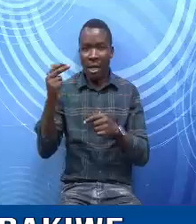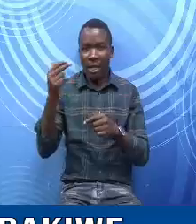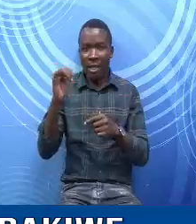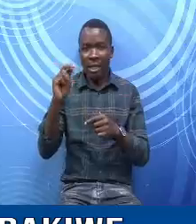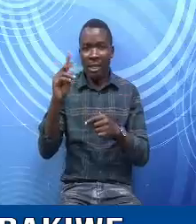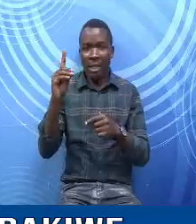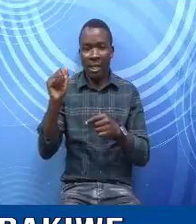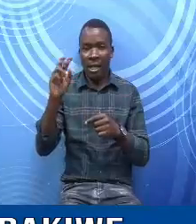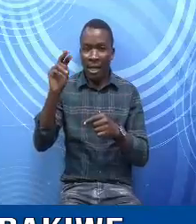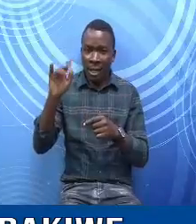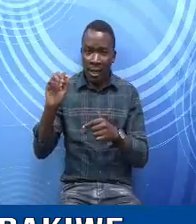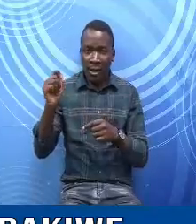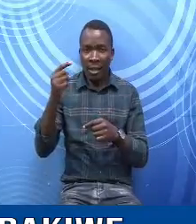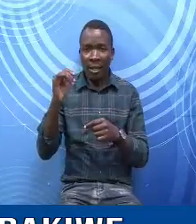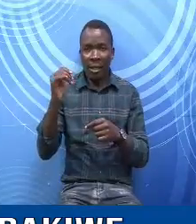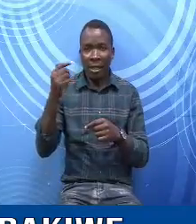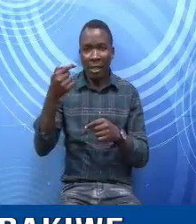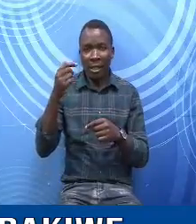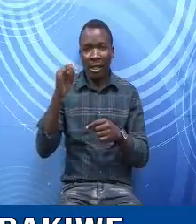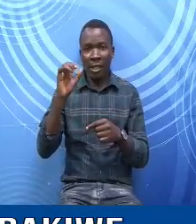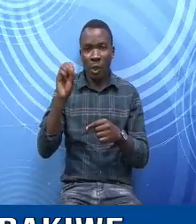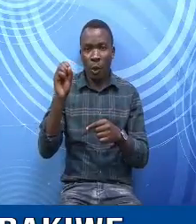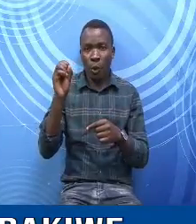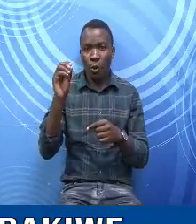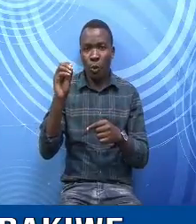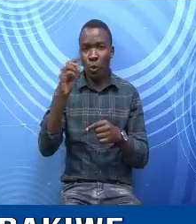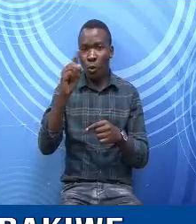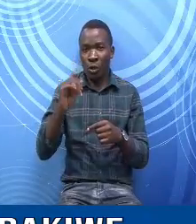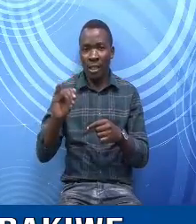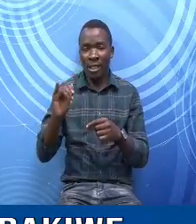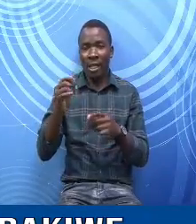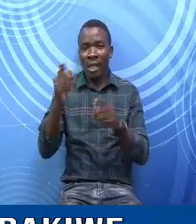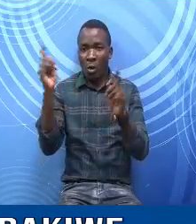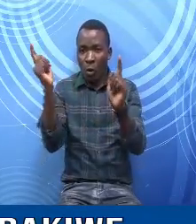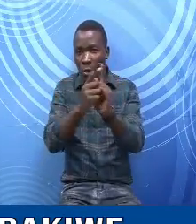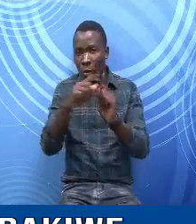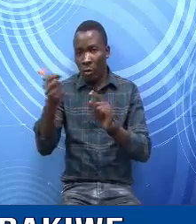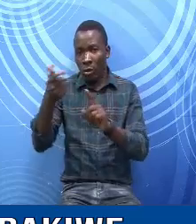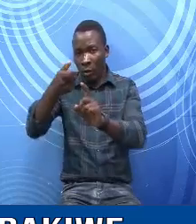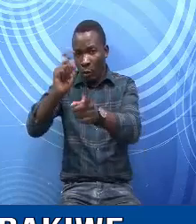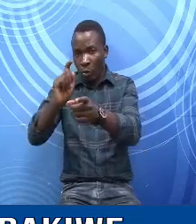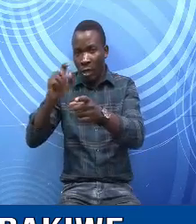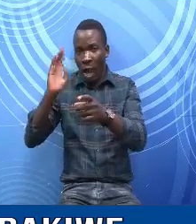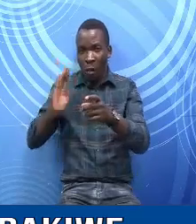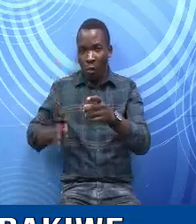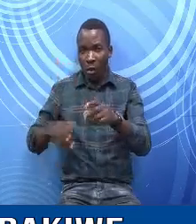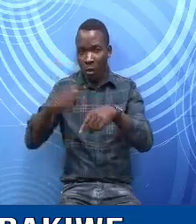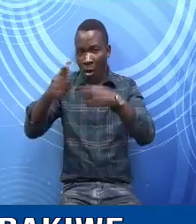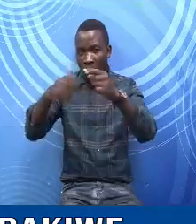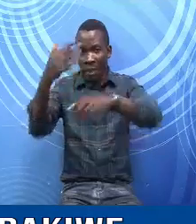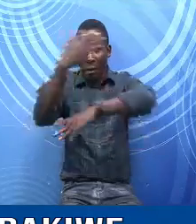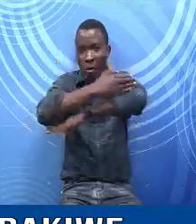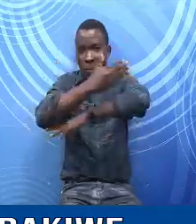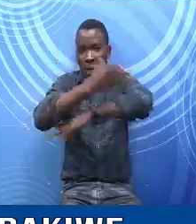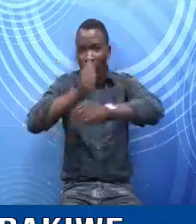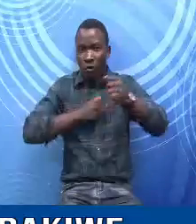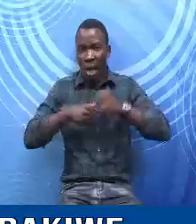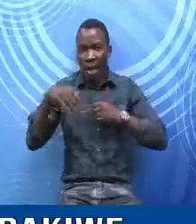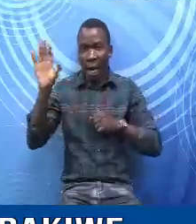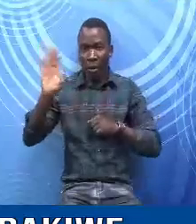gisoze kuzagira kuri kaburimbo aho uhura n'uva Huye ukomeza Nyarugore kwerekeza ku Kanyaru ku mupaka w'u Rwanda n'u Burundi. Aba